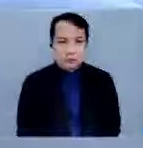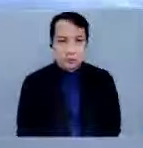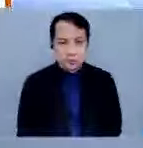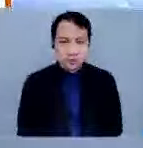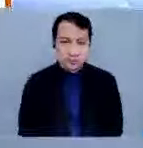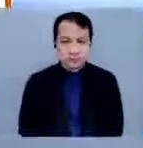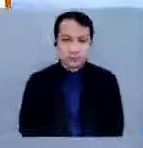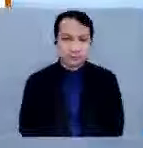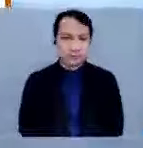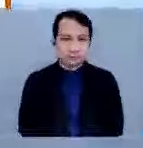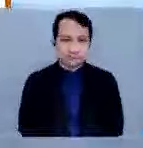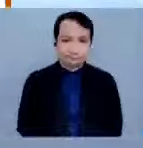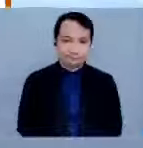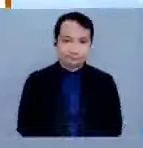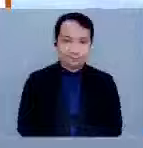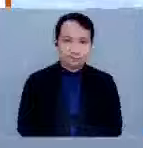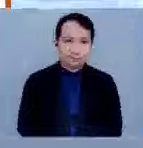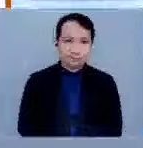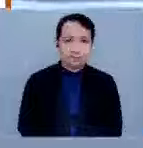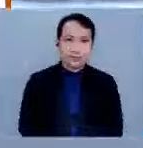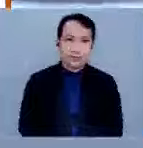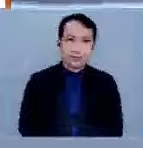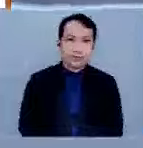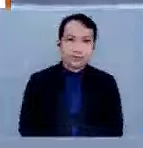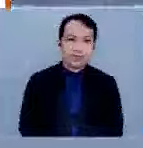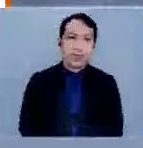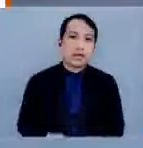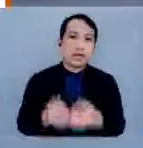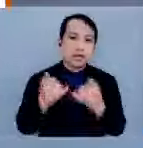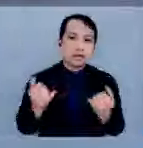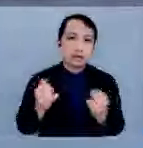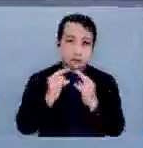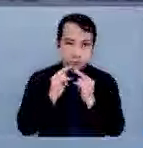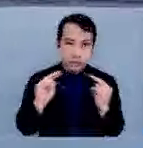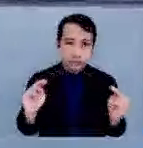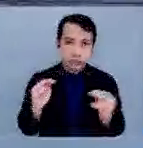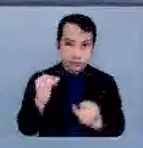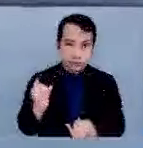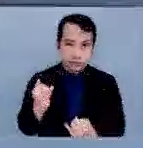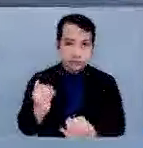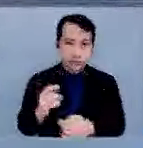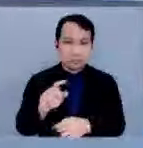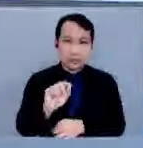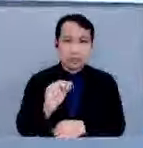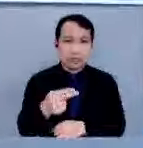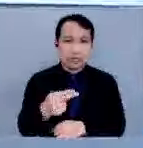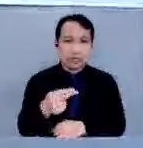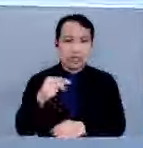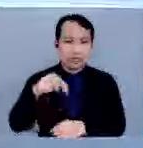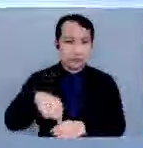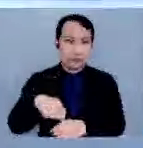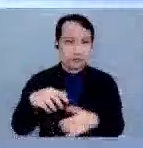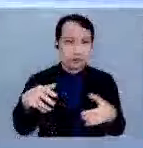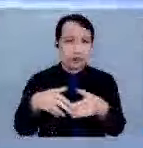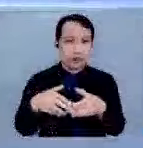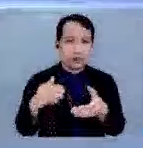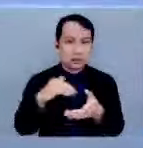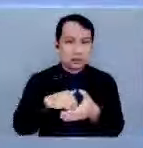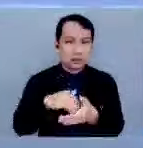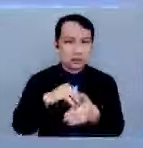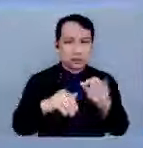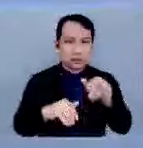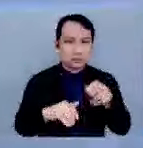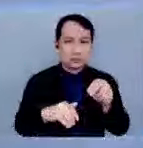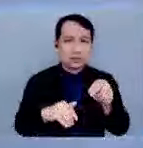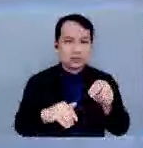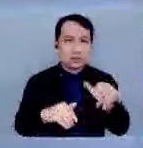Mga kapatid, eto na nga ang mga rumaratsyadang showbiz balita ngayong Webes. Together again, sina Janet Jackson at